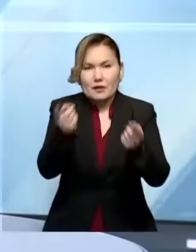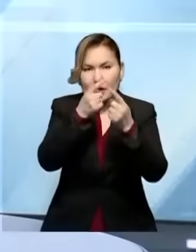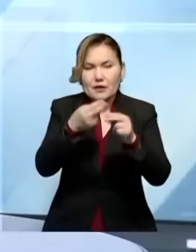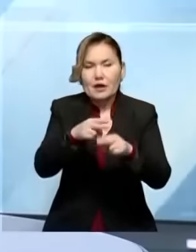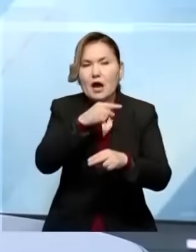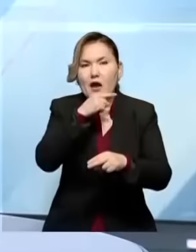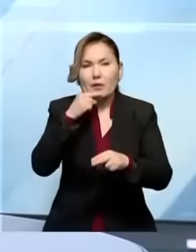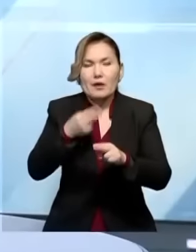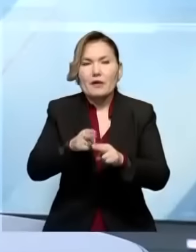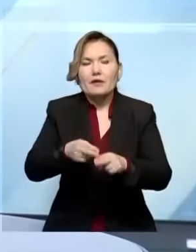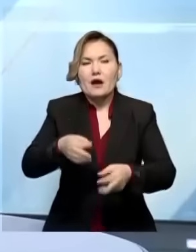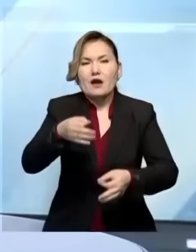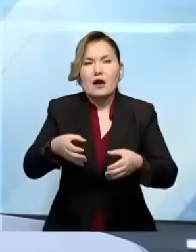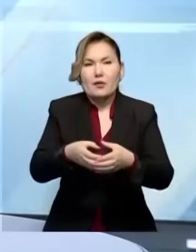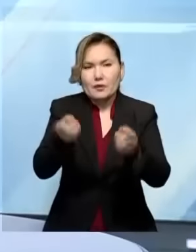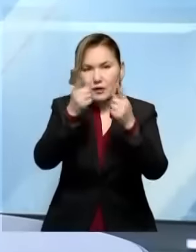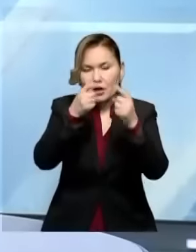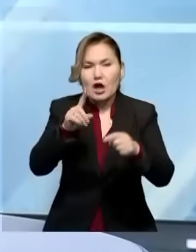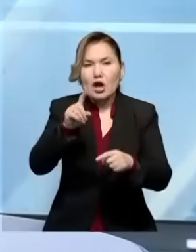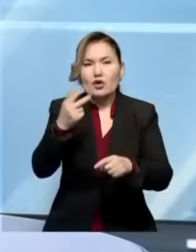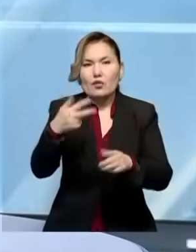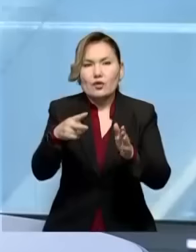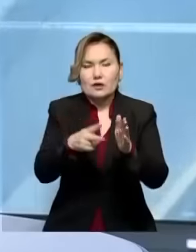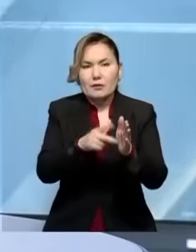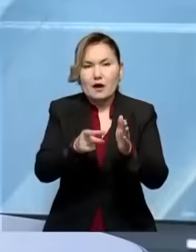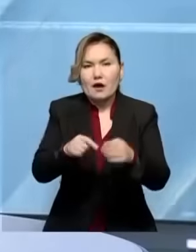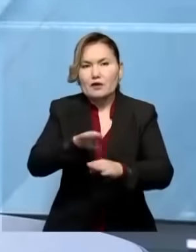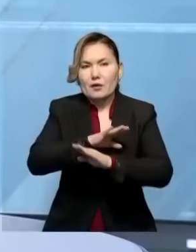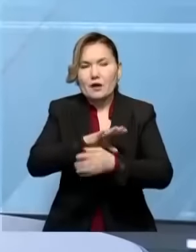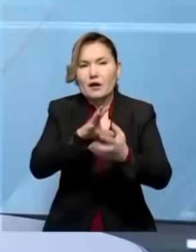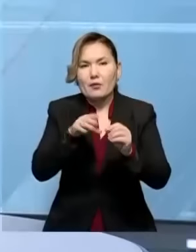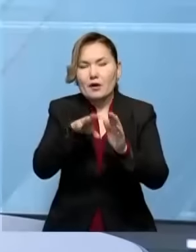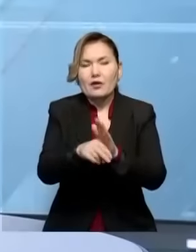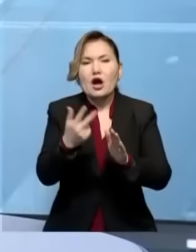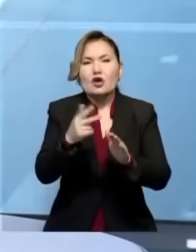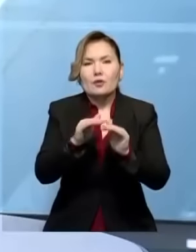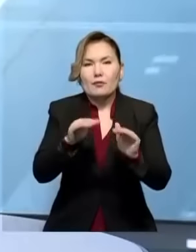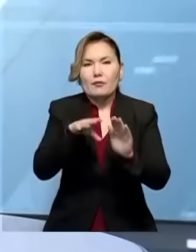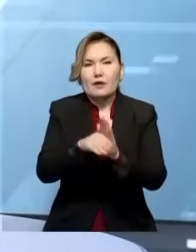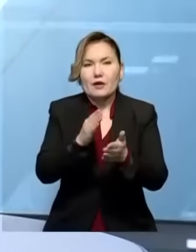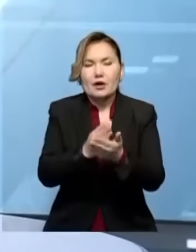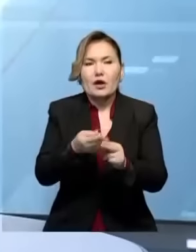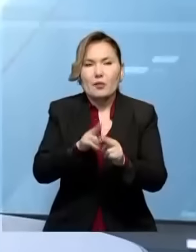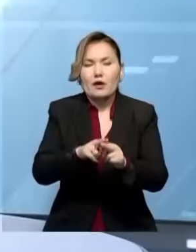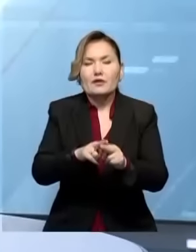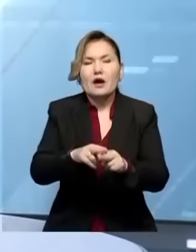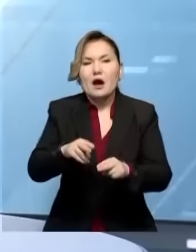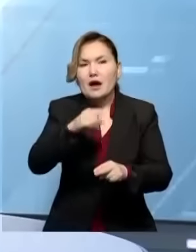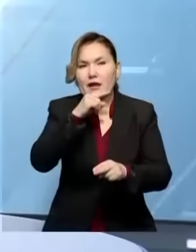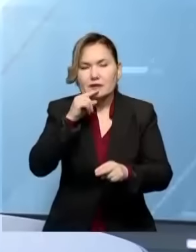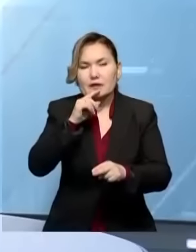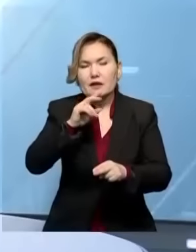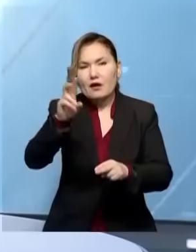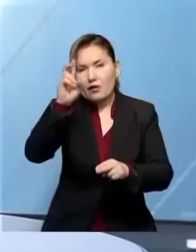жариялады. Ресейдің тергеу комитетінің мәліметі бойынша 137 адам көз жұмған, арасында 3 бала бар. Бүгін бұл елде аза тұту